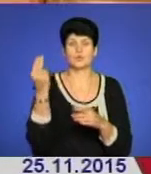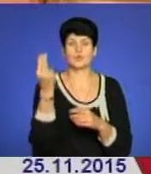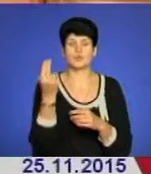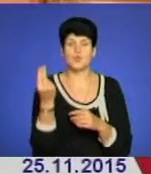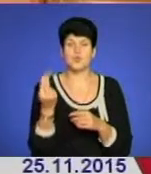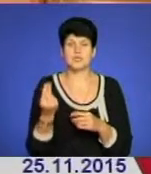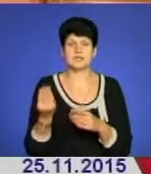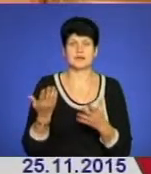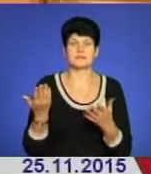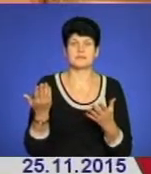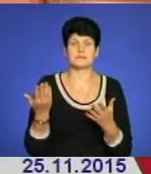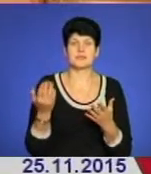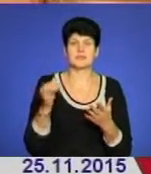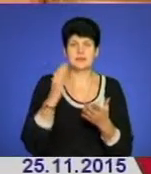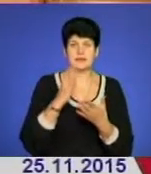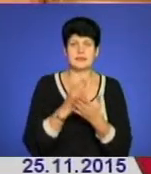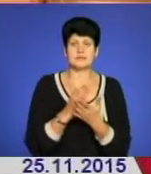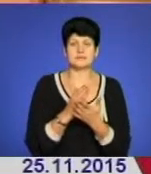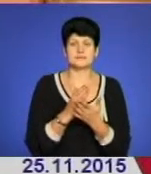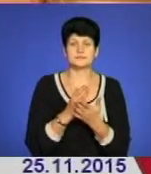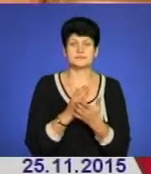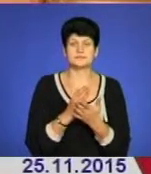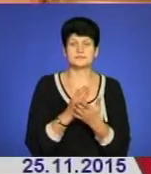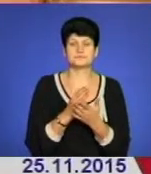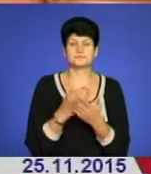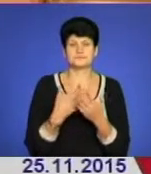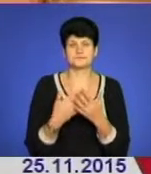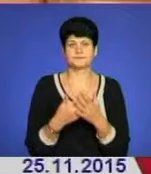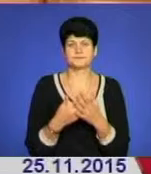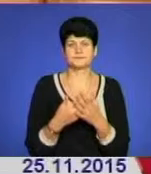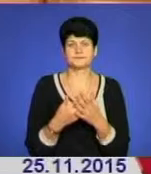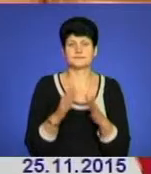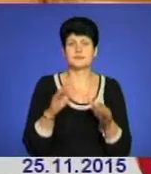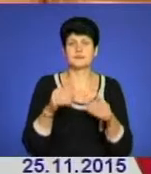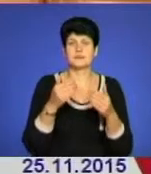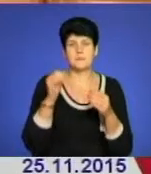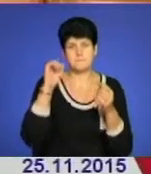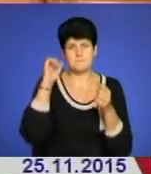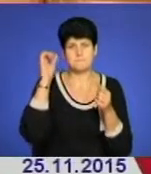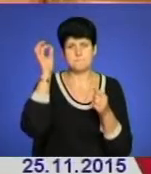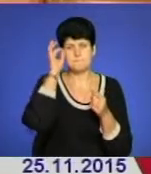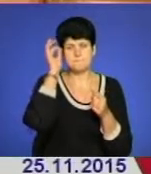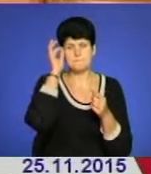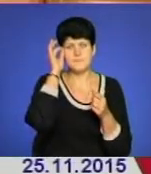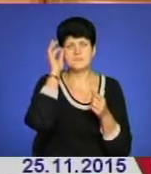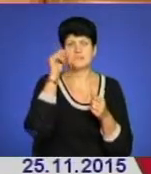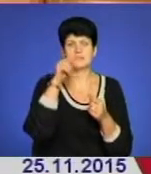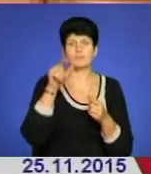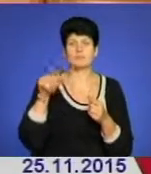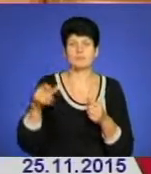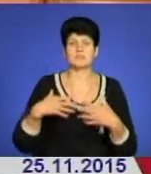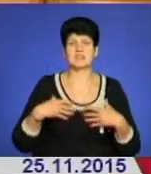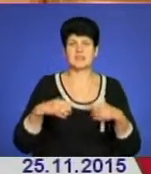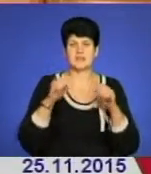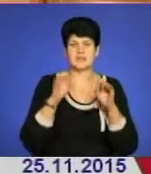художниками. І є, по крайній мірі, даниною пам'яті тим людям, які віддали